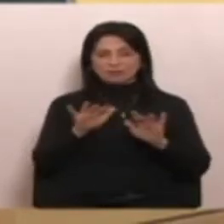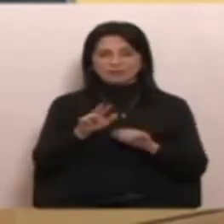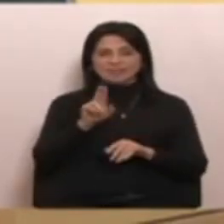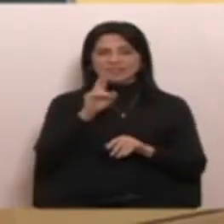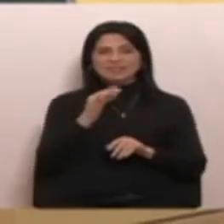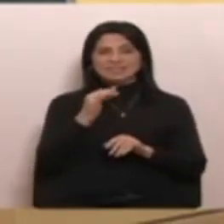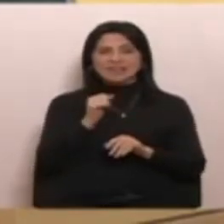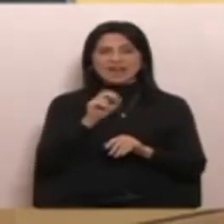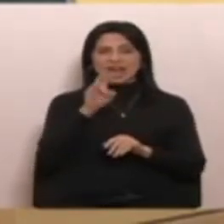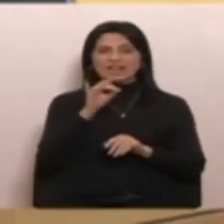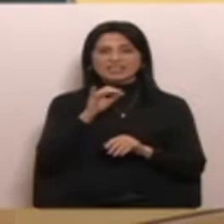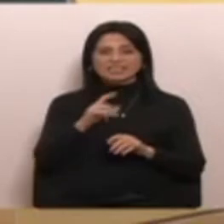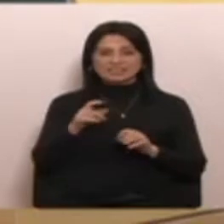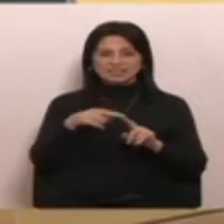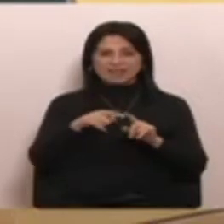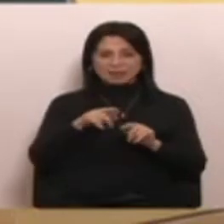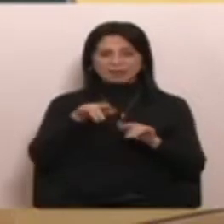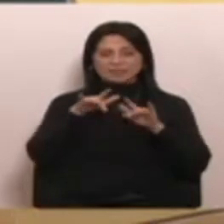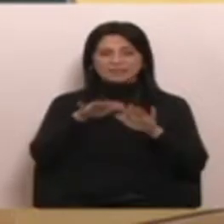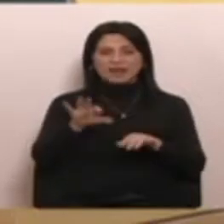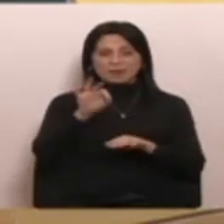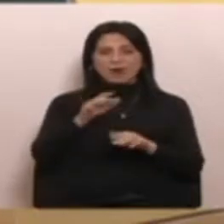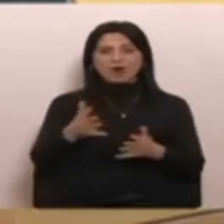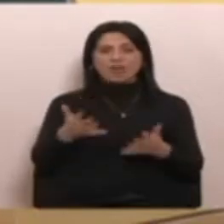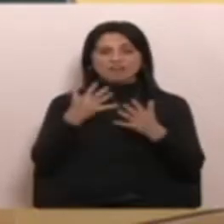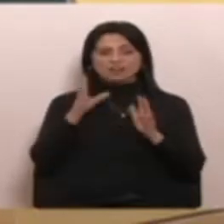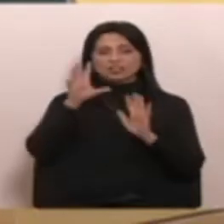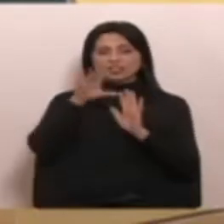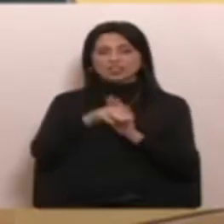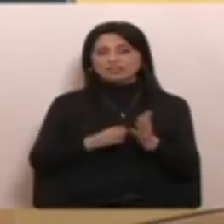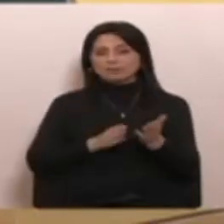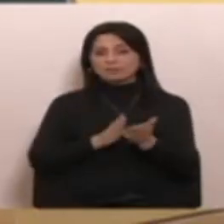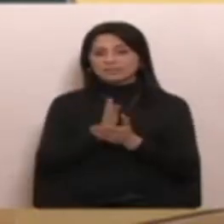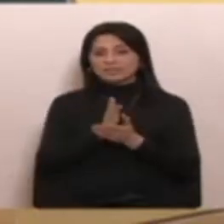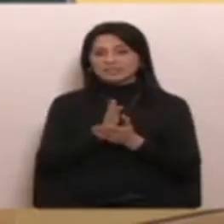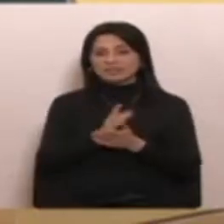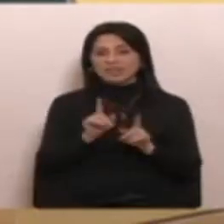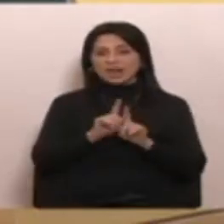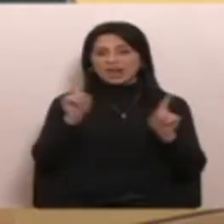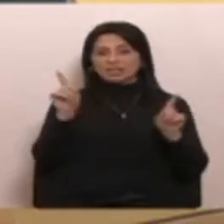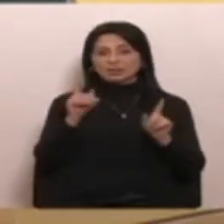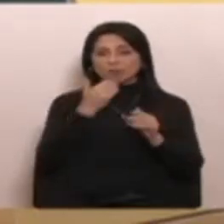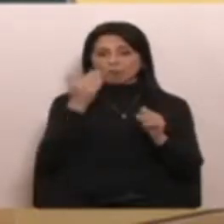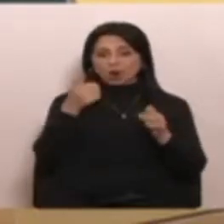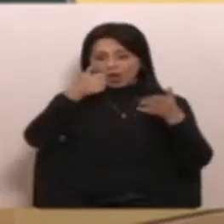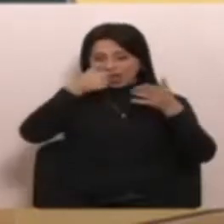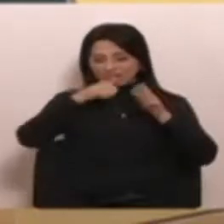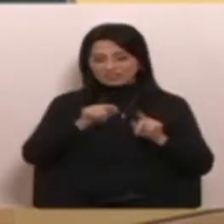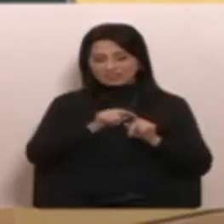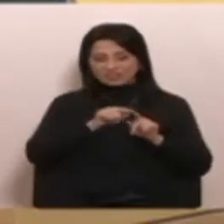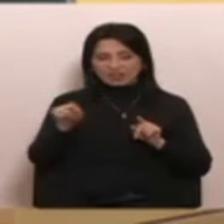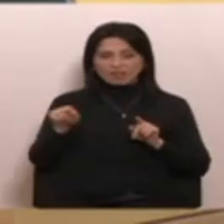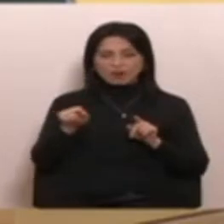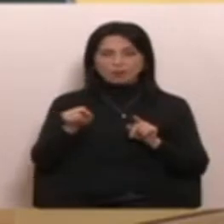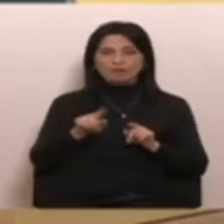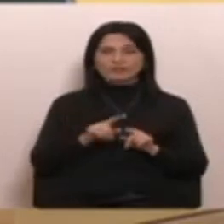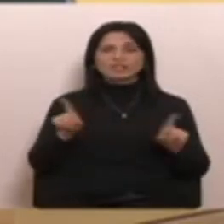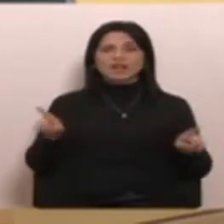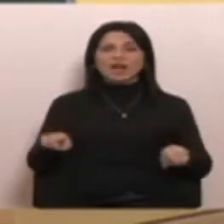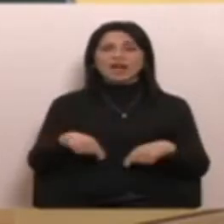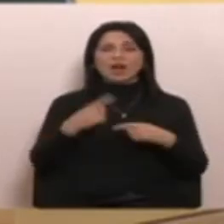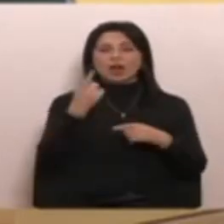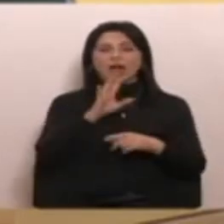წიაღისეულის საბადოების ეკონომიკურ საქმიანობაში ეფექტიანად ჩართვის მიზნით, განსაკუთრებით ბოლო 6 თვის განმავლობაში, ვახორციელებთ